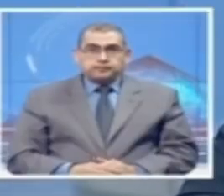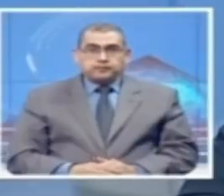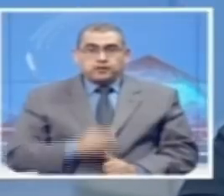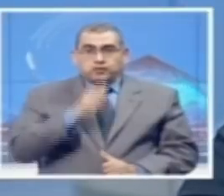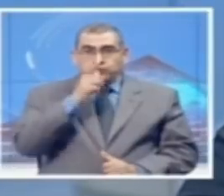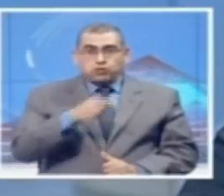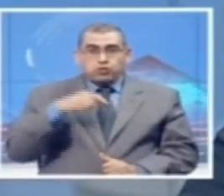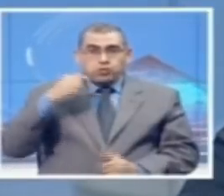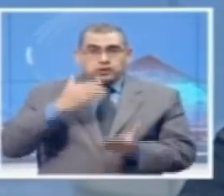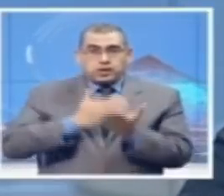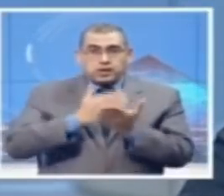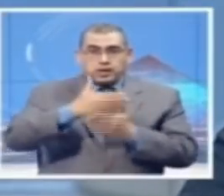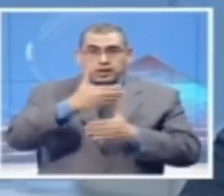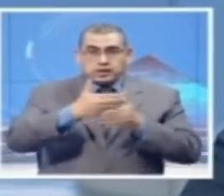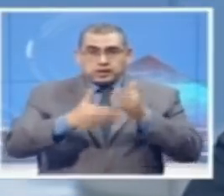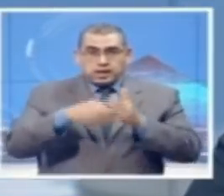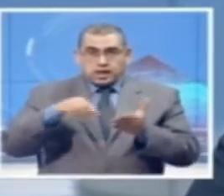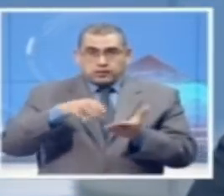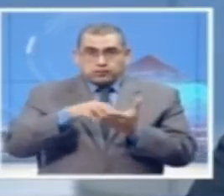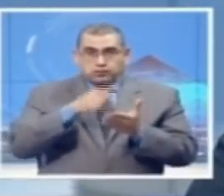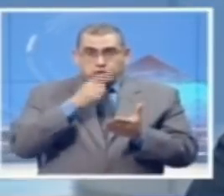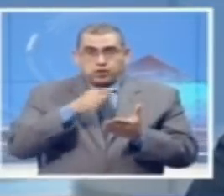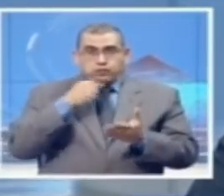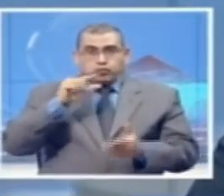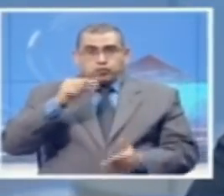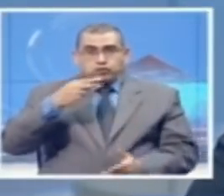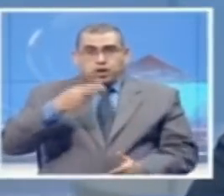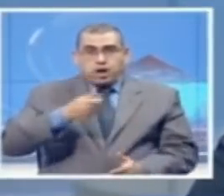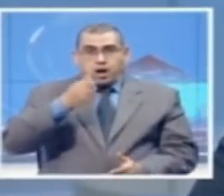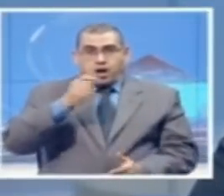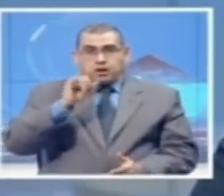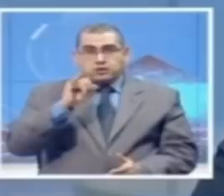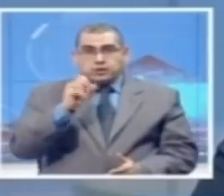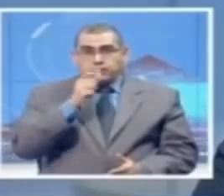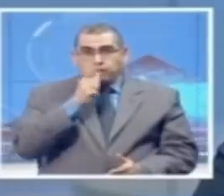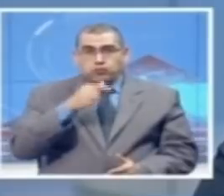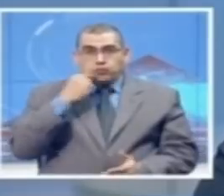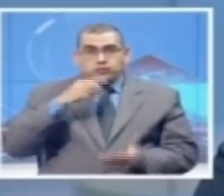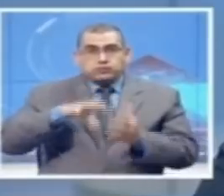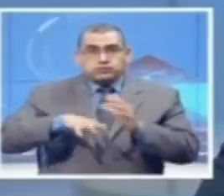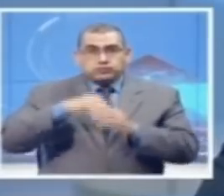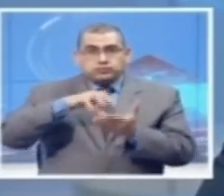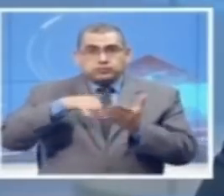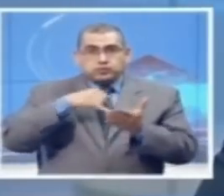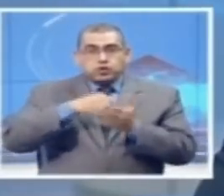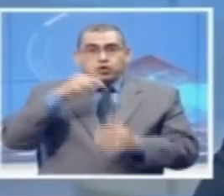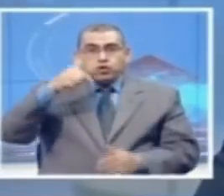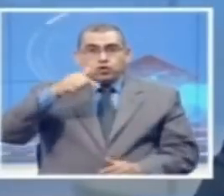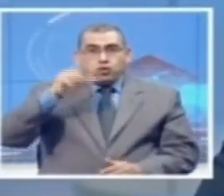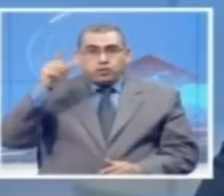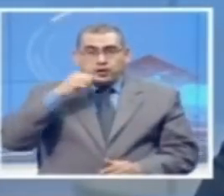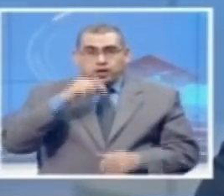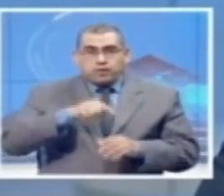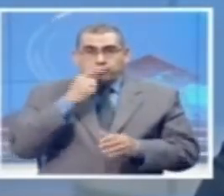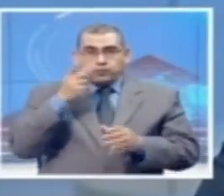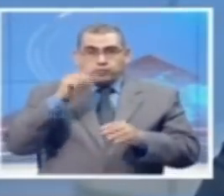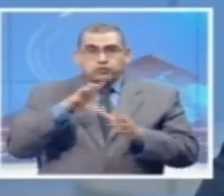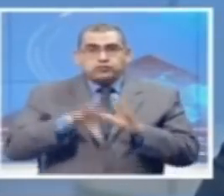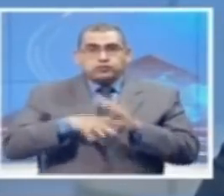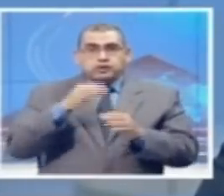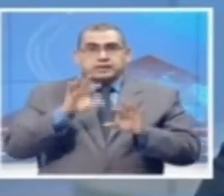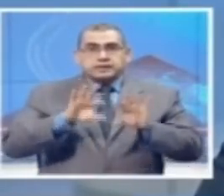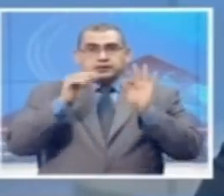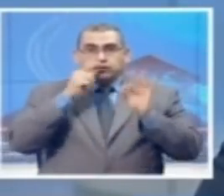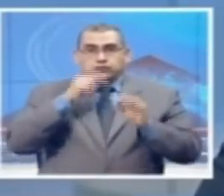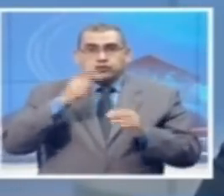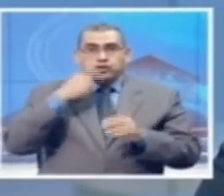قال وزير الإسكان والمرافق والمجتمعات العمرانية دكتور عاصم الجزار إن جهاز تنمية مدينة أكتوبر الجديدة سيبدأ غدا، وحتى